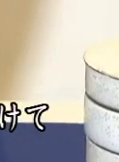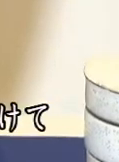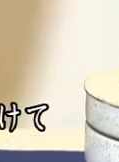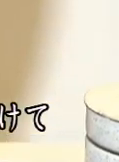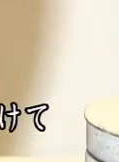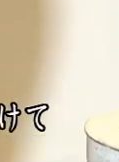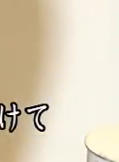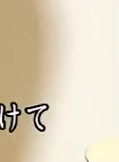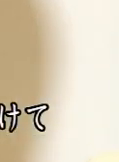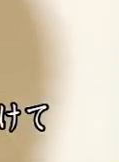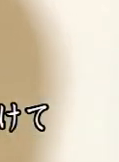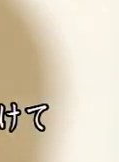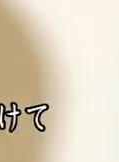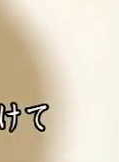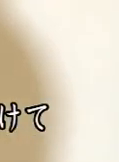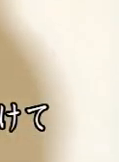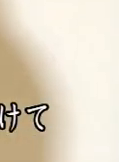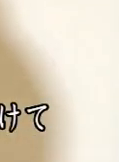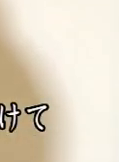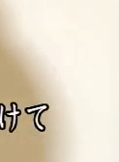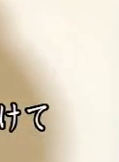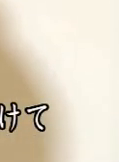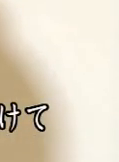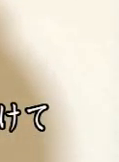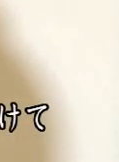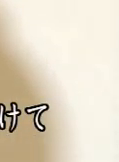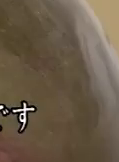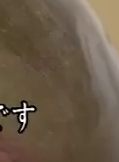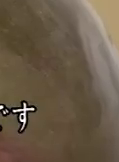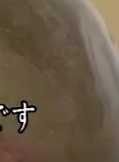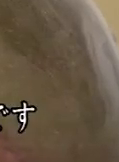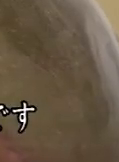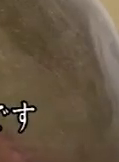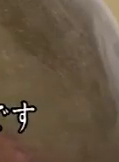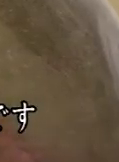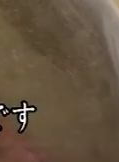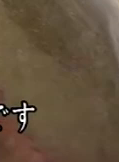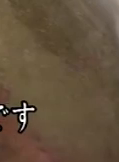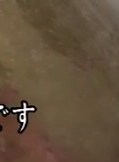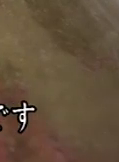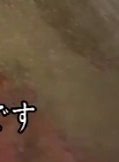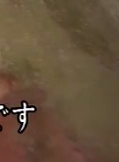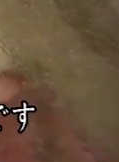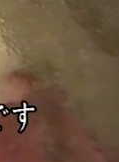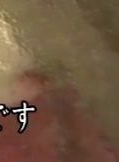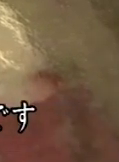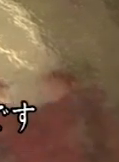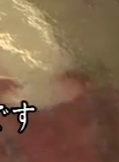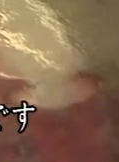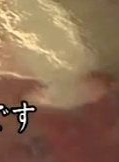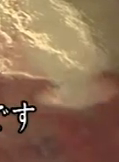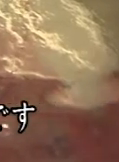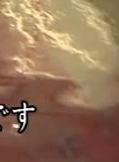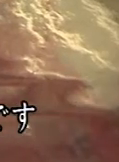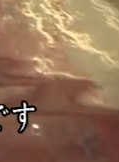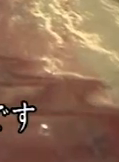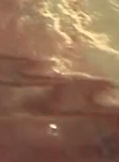小袖焼きは江戸時代後期から明治時代にかけて小袖にあった窯元で焼かれた焼き物です